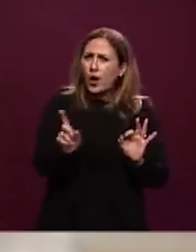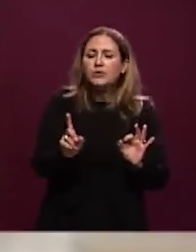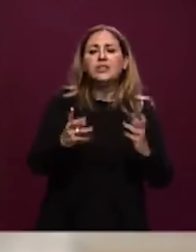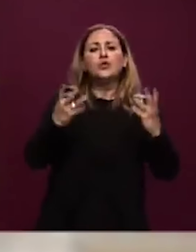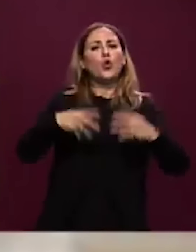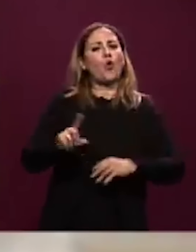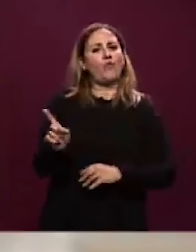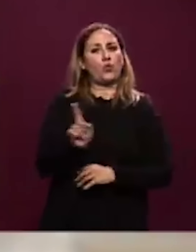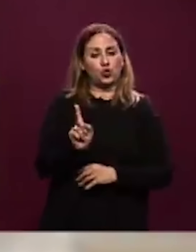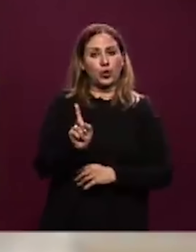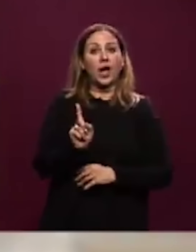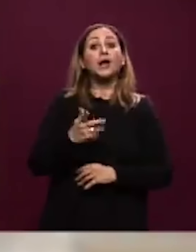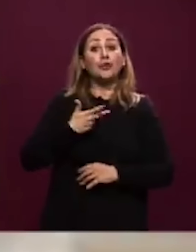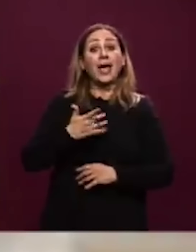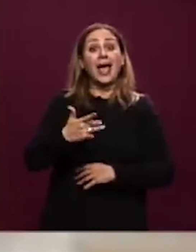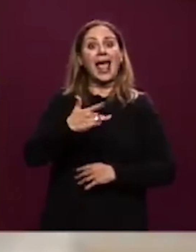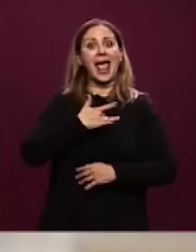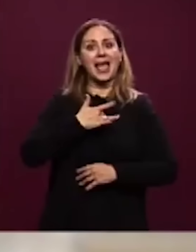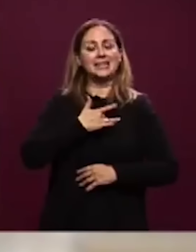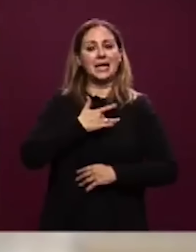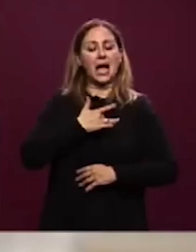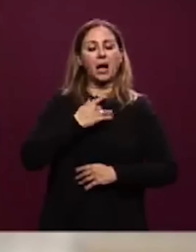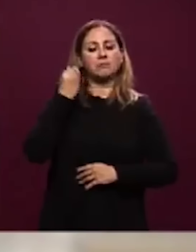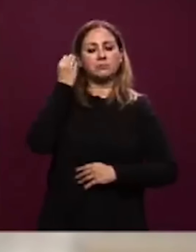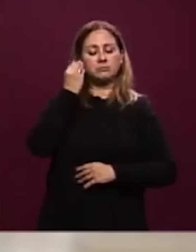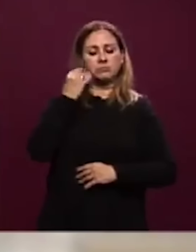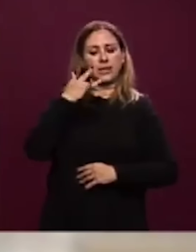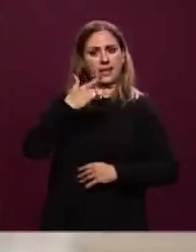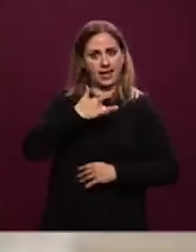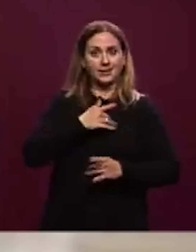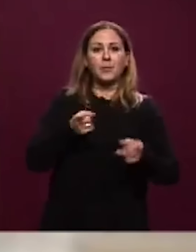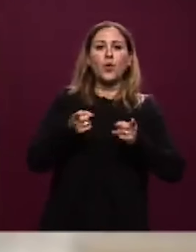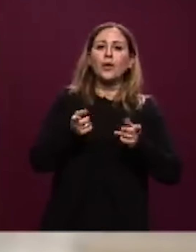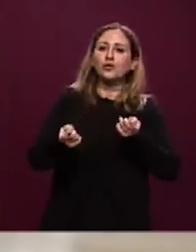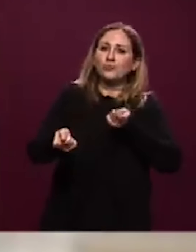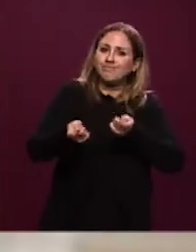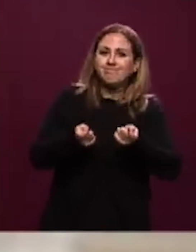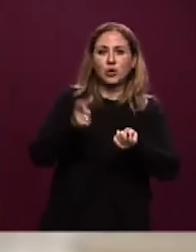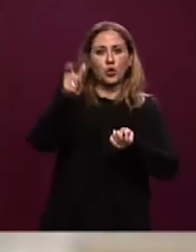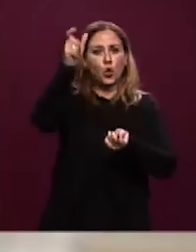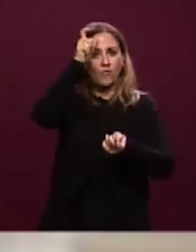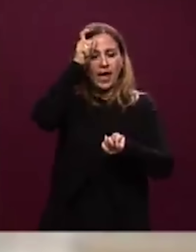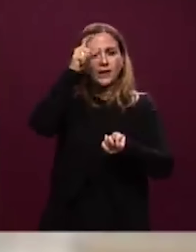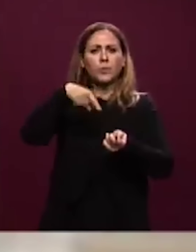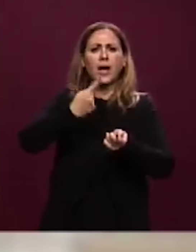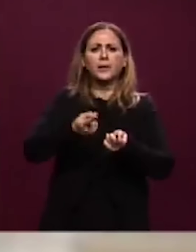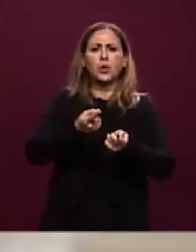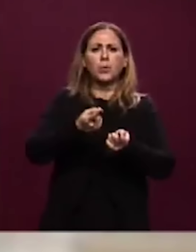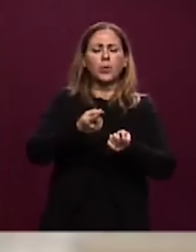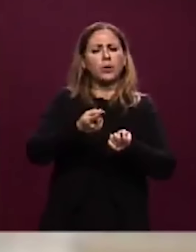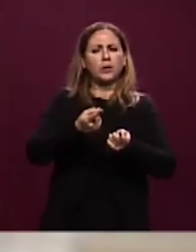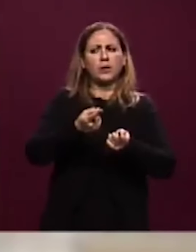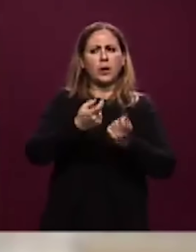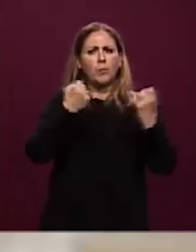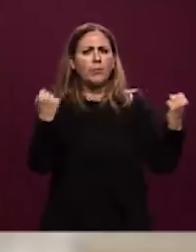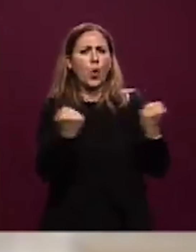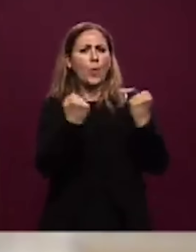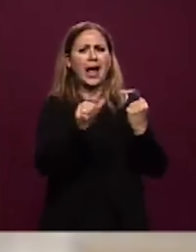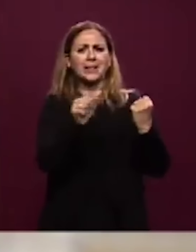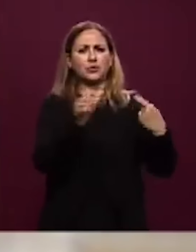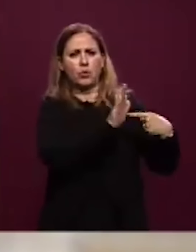delle categorie etiche quando si governa e le si usano come propaganda, lo si fa sempre, Presidente. Non lo si fa